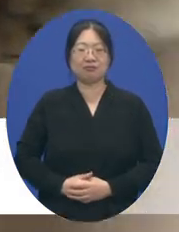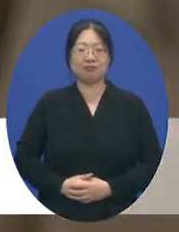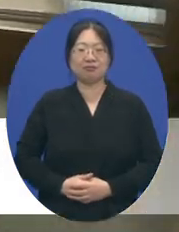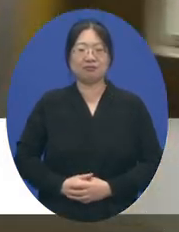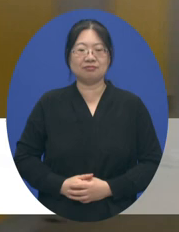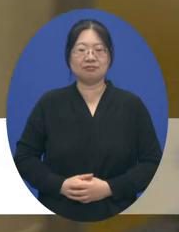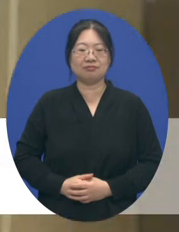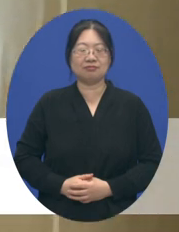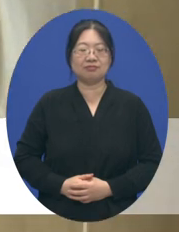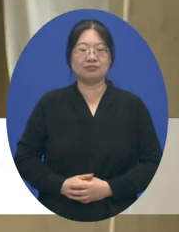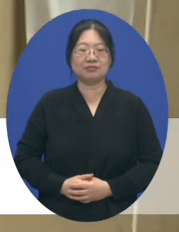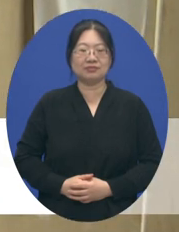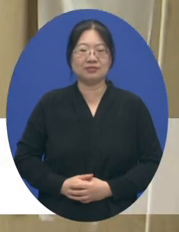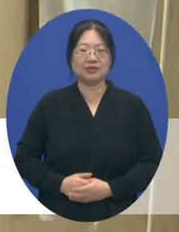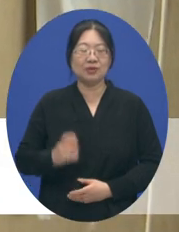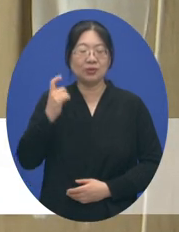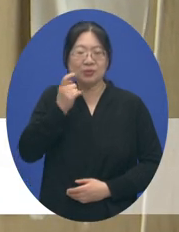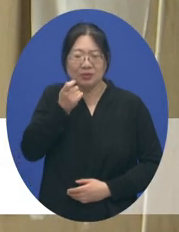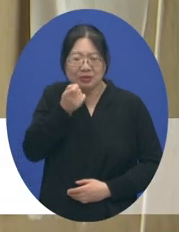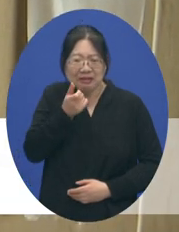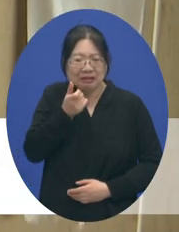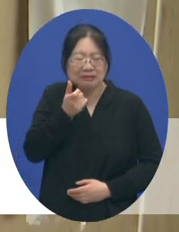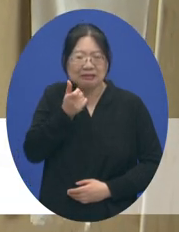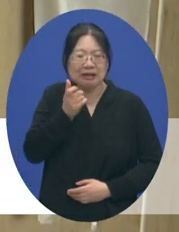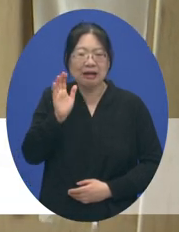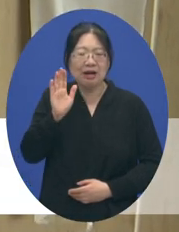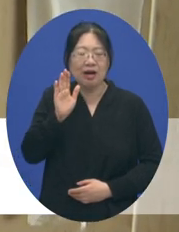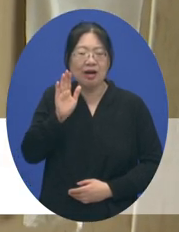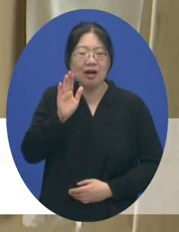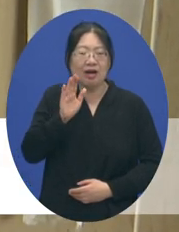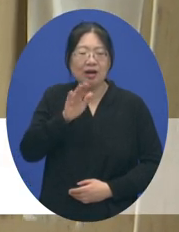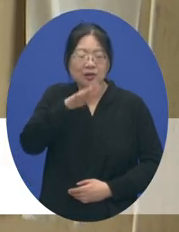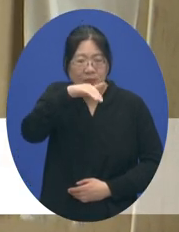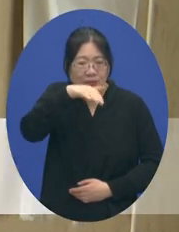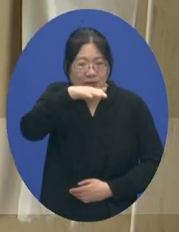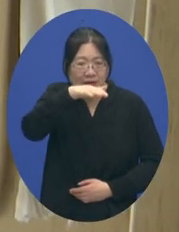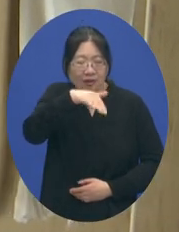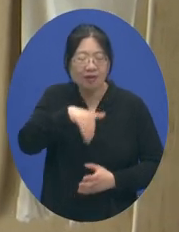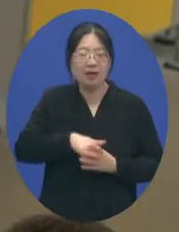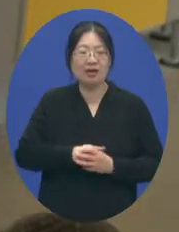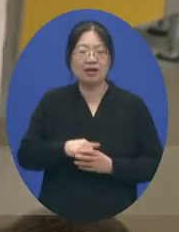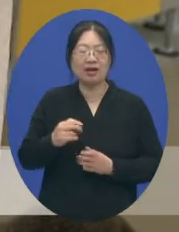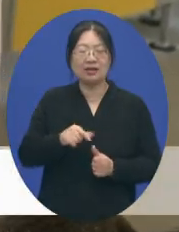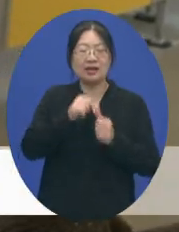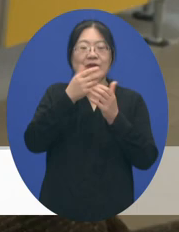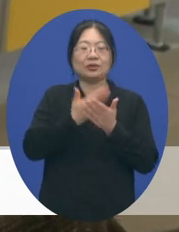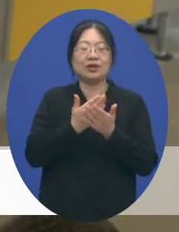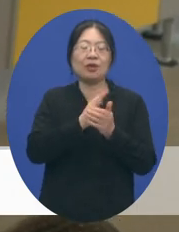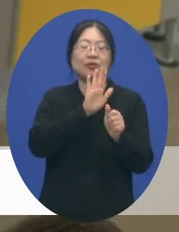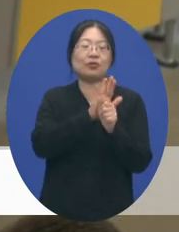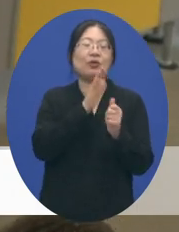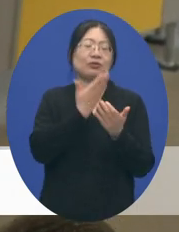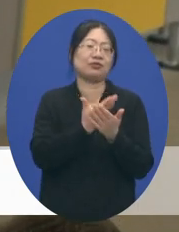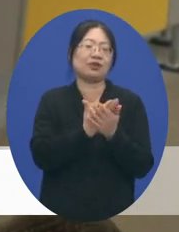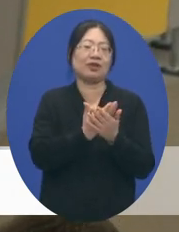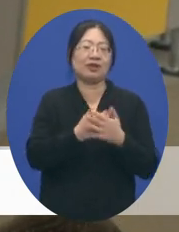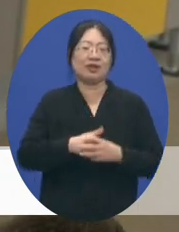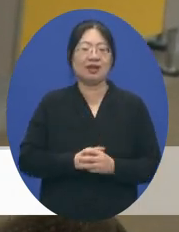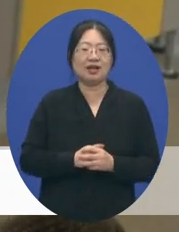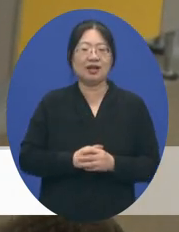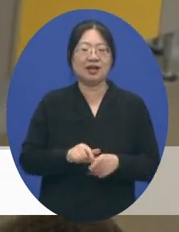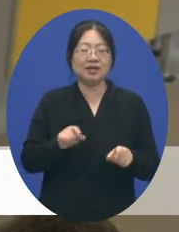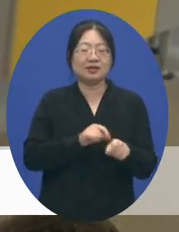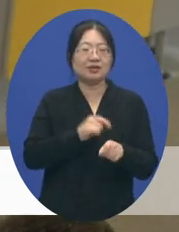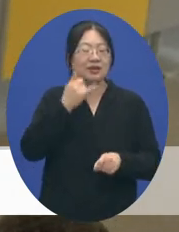살려주세요 오히려 작게 하니까 여보세요 살려주세요 나 도와주세요처럼